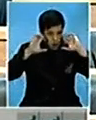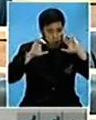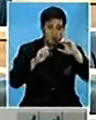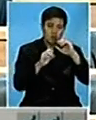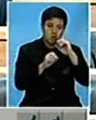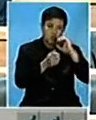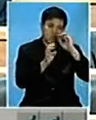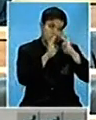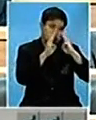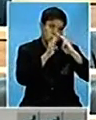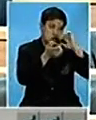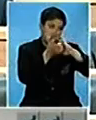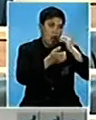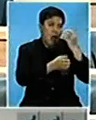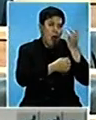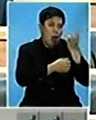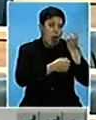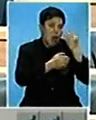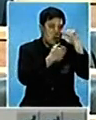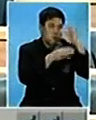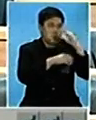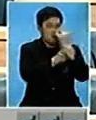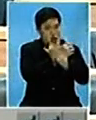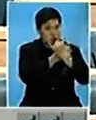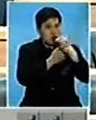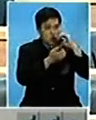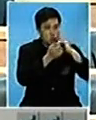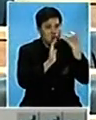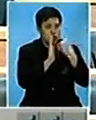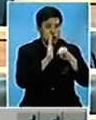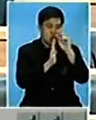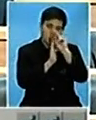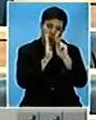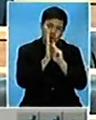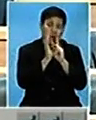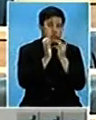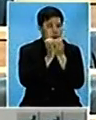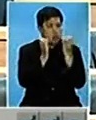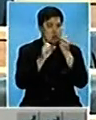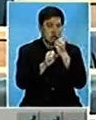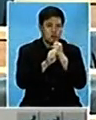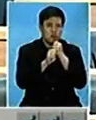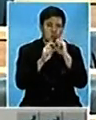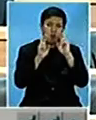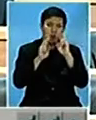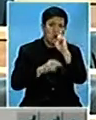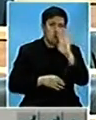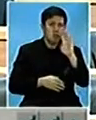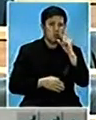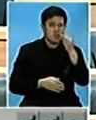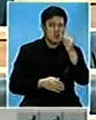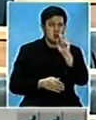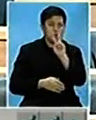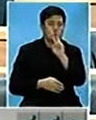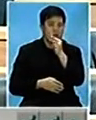ศว่าจะผิดกฎหมายรัฐธรรมนูญนะครับที่ไปทำแบบระบบ G2G เนี่ย